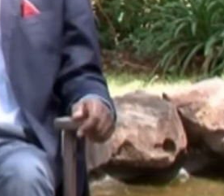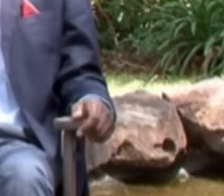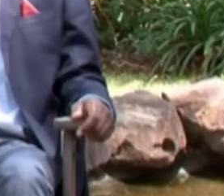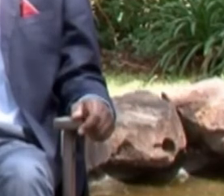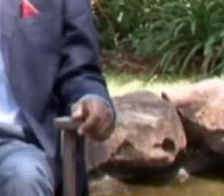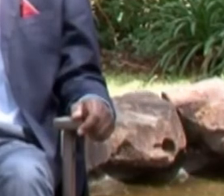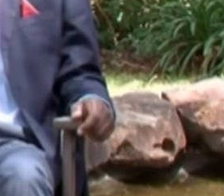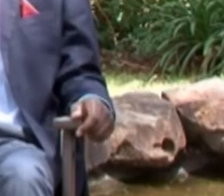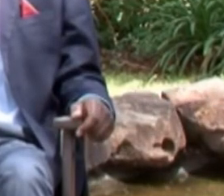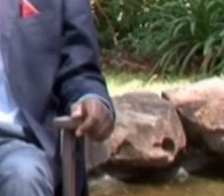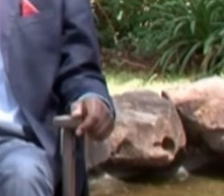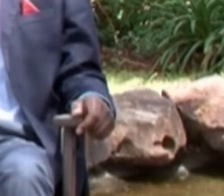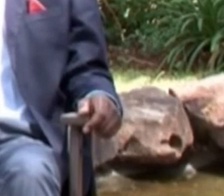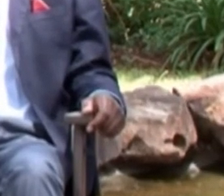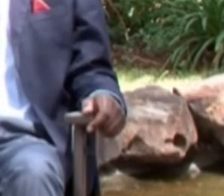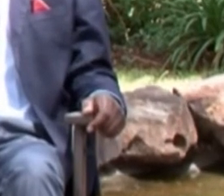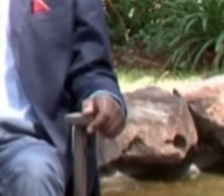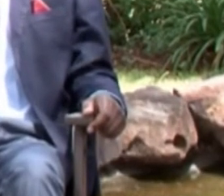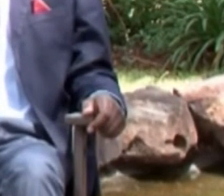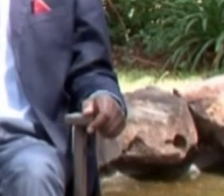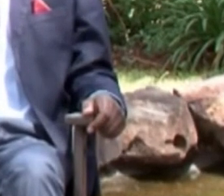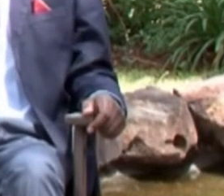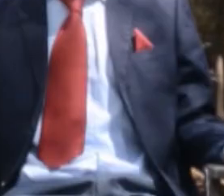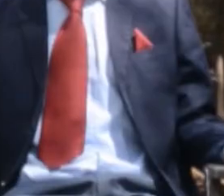Mafupa kwebede.